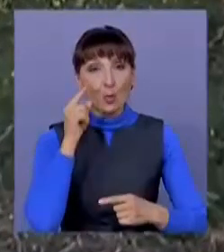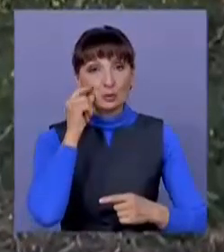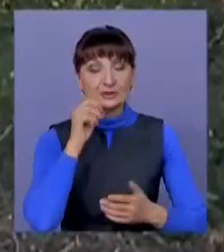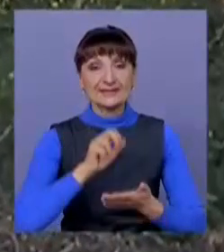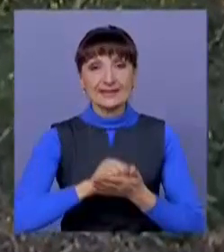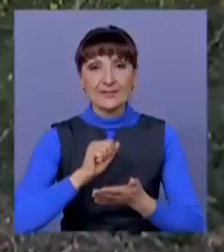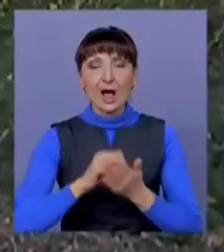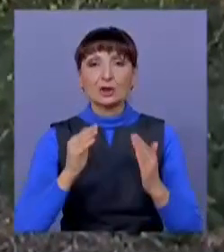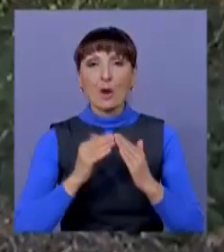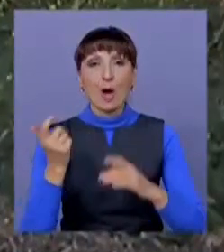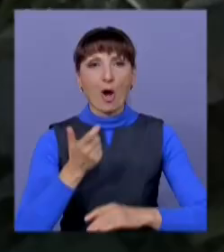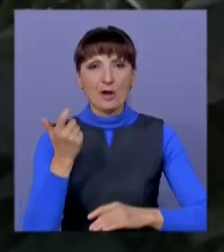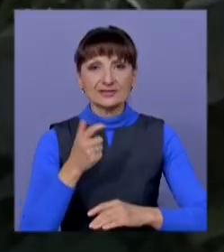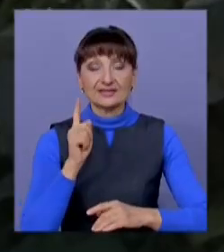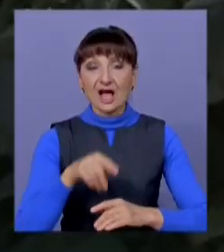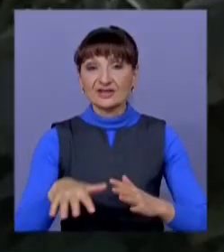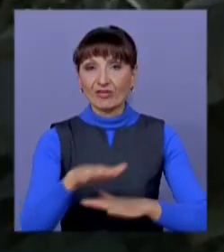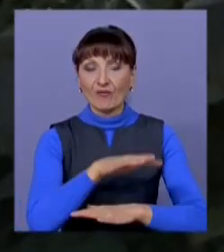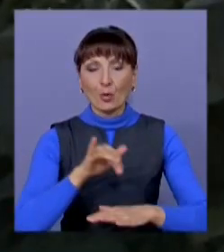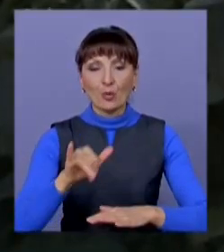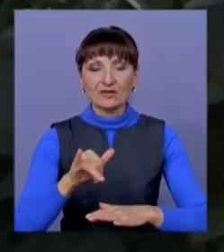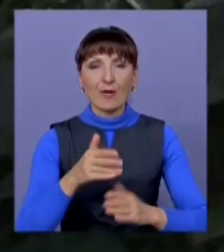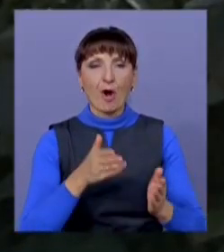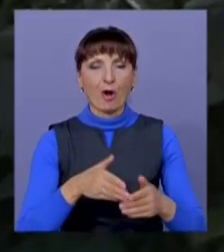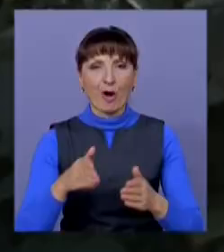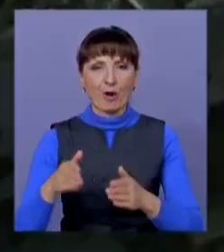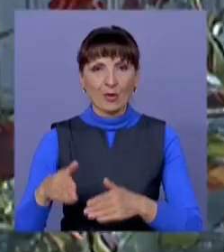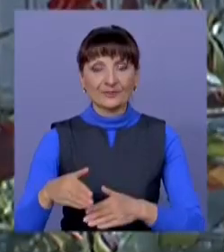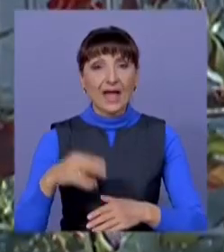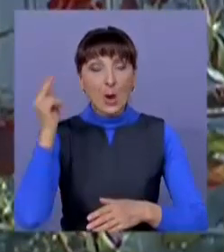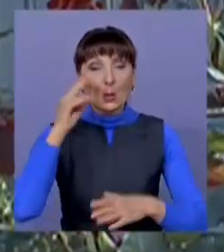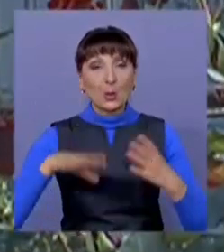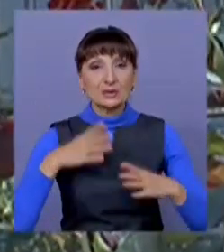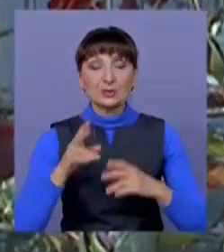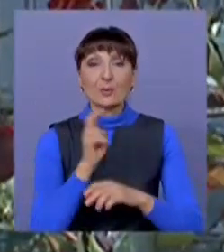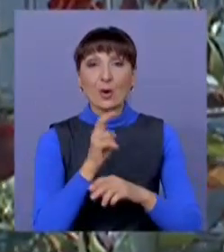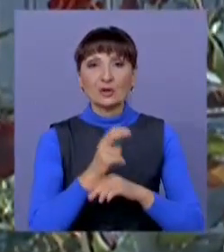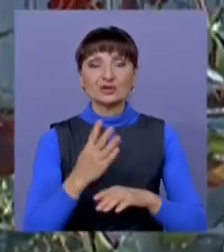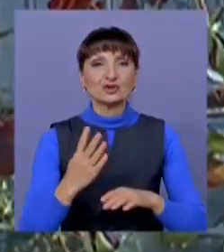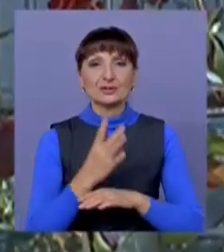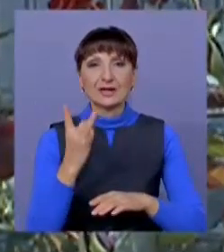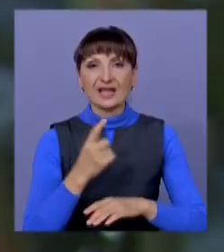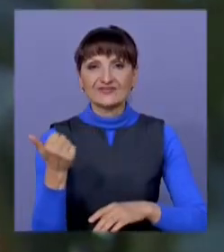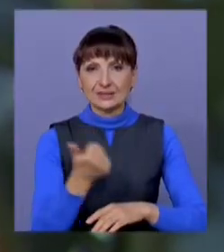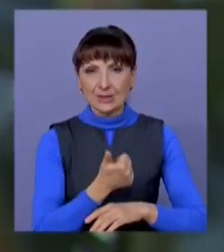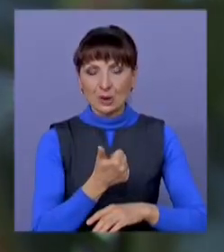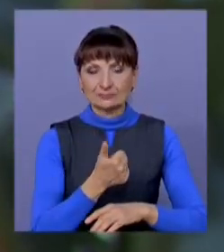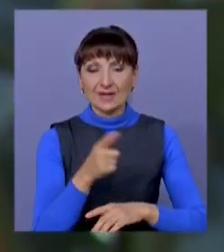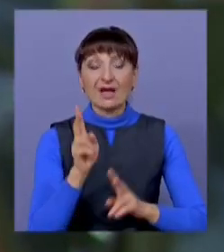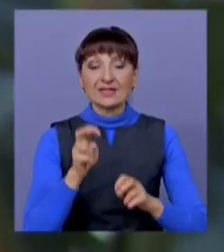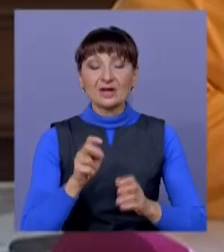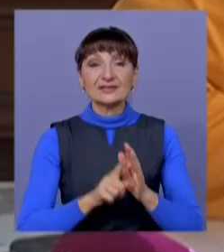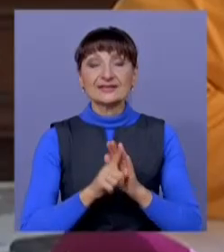занимается домашним хозяйством прямо во дворе у него небольшой огород на курсы аксакал послушно ходит четыре раза в неделю наша завел себе